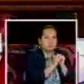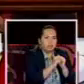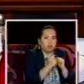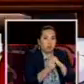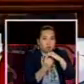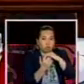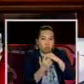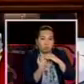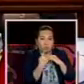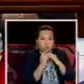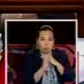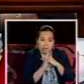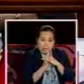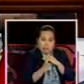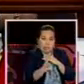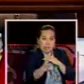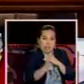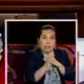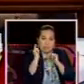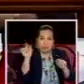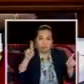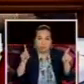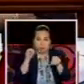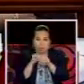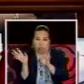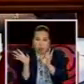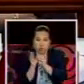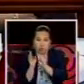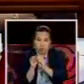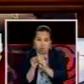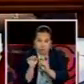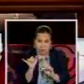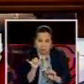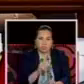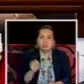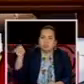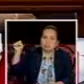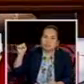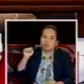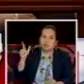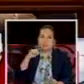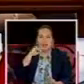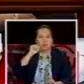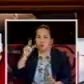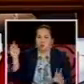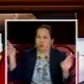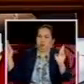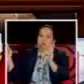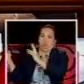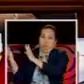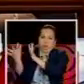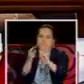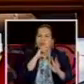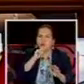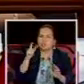Opo, Your Honor. Pero hindi ho lahat pumila kaagad, Your Honor. Yung iba nagkwekwentuhan sa